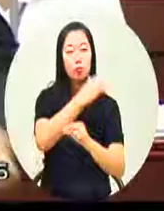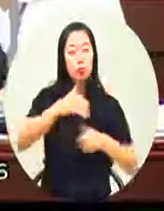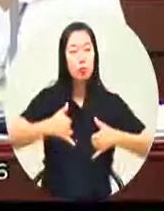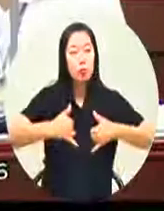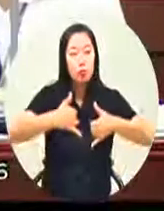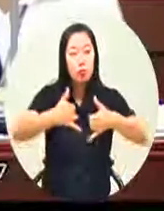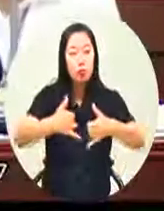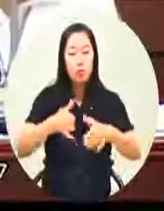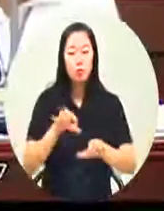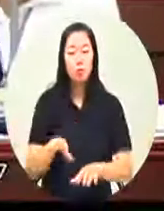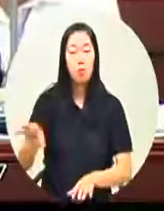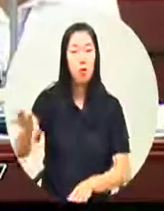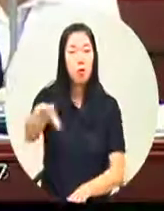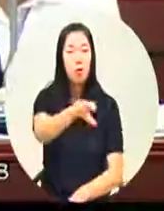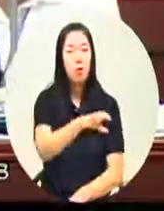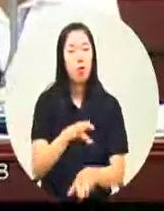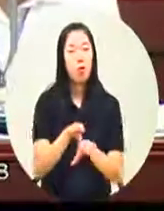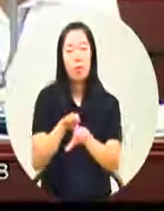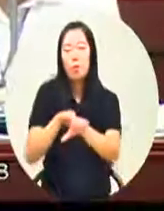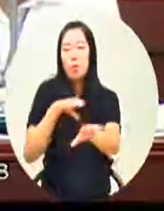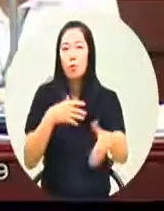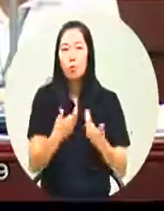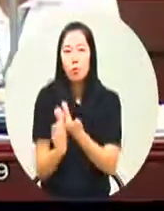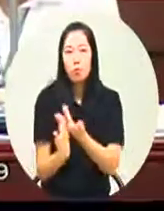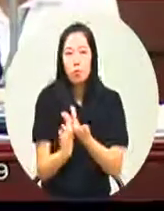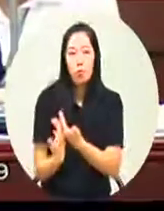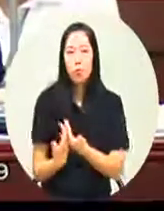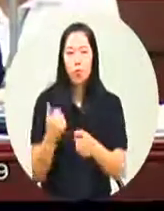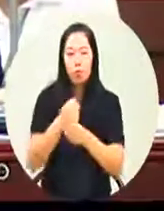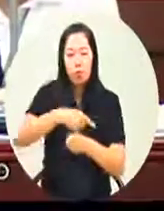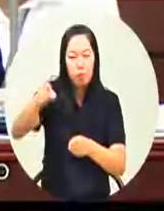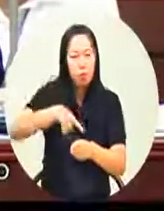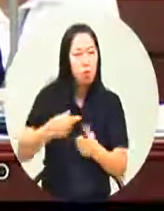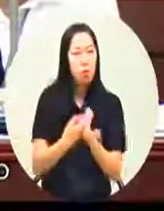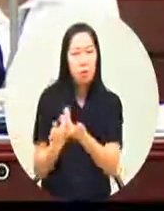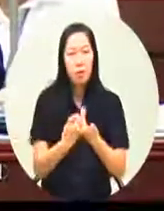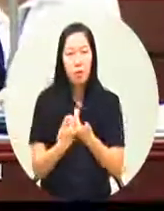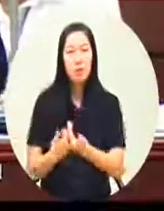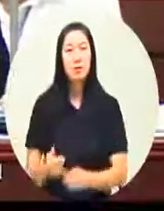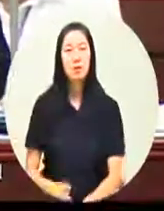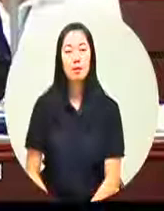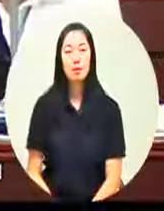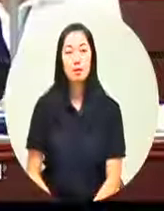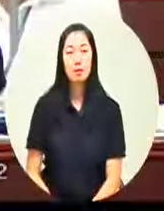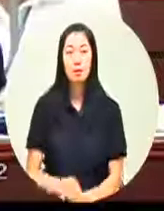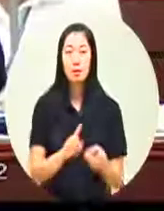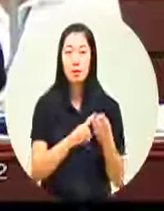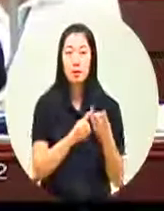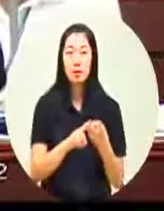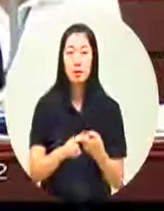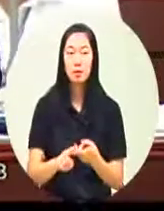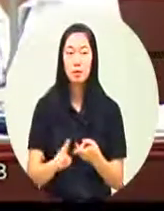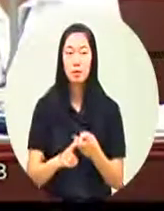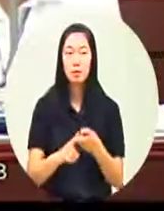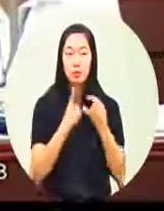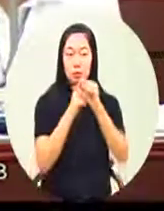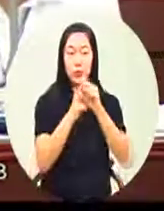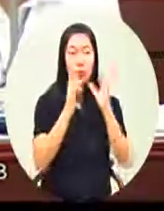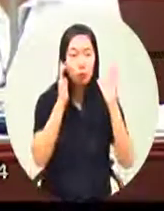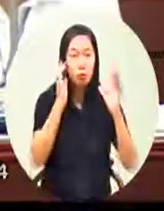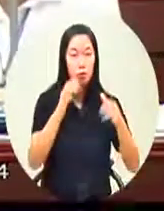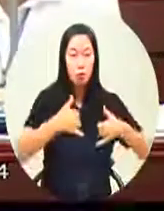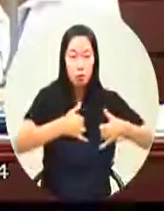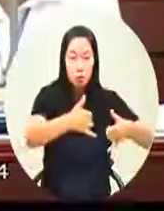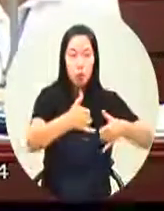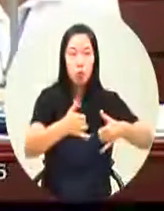有几个重要的路口哈，上下班是很拥塞的。那另外在 最塞的 中正路跟要